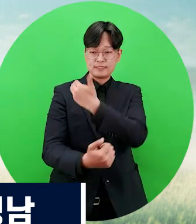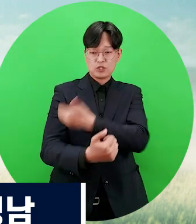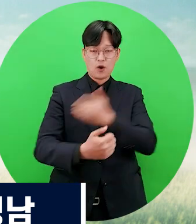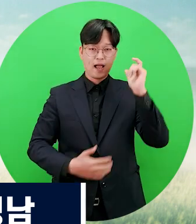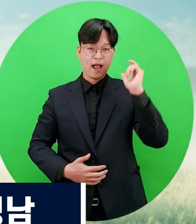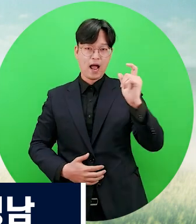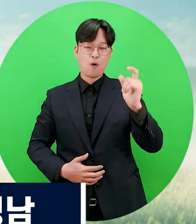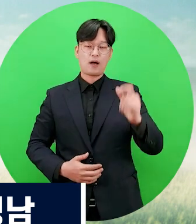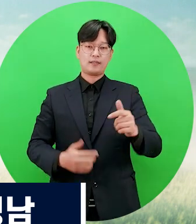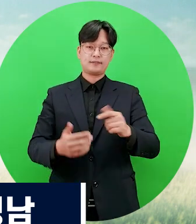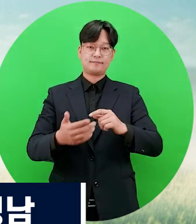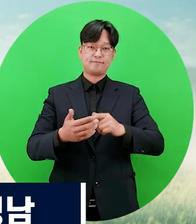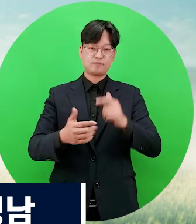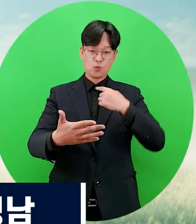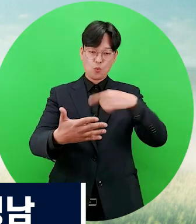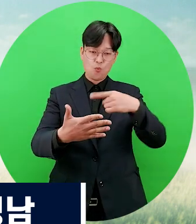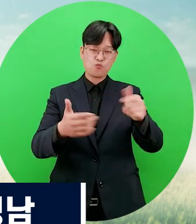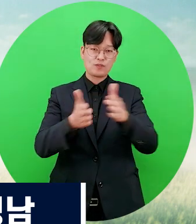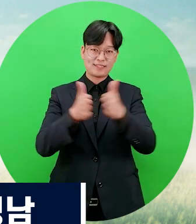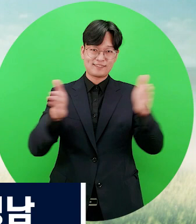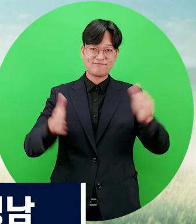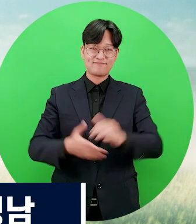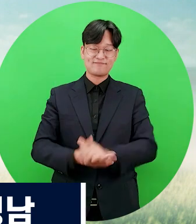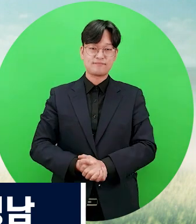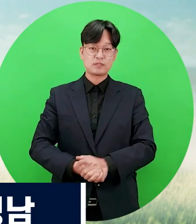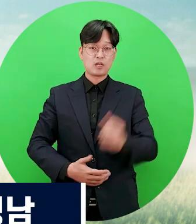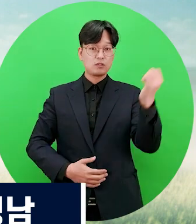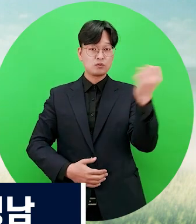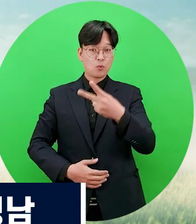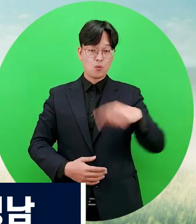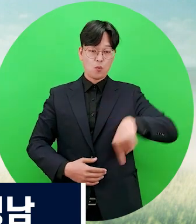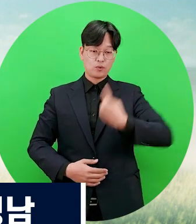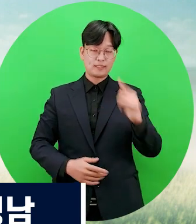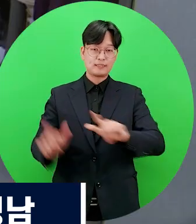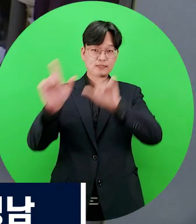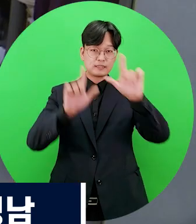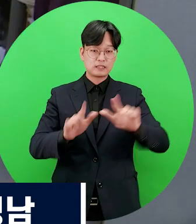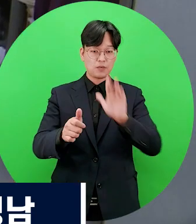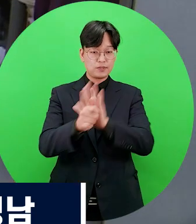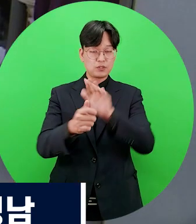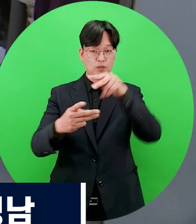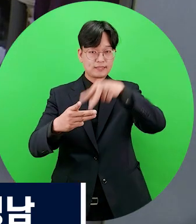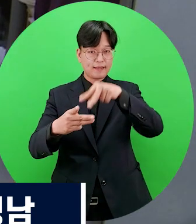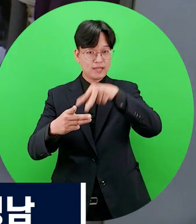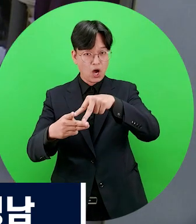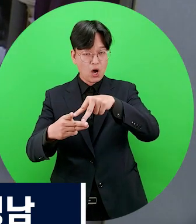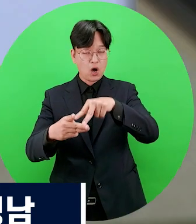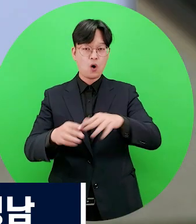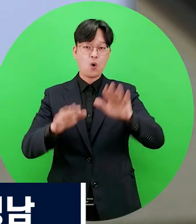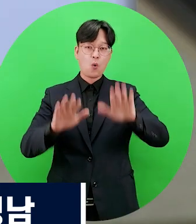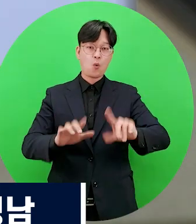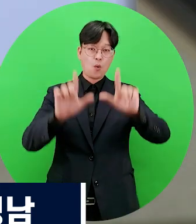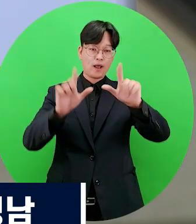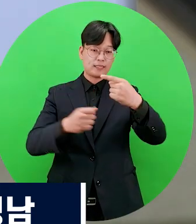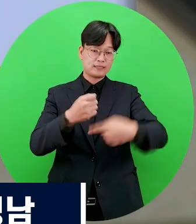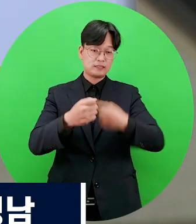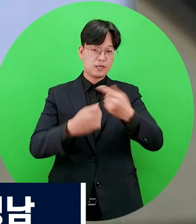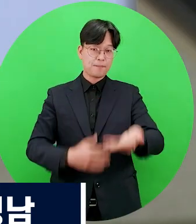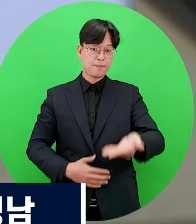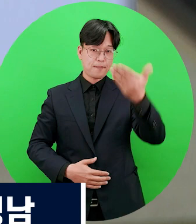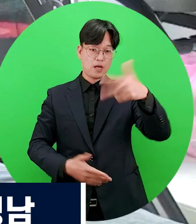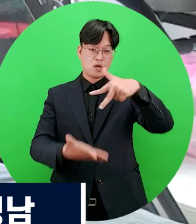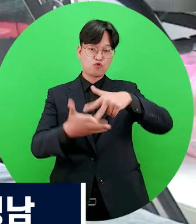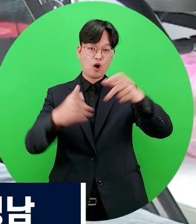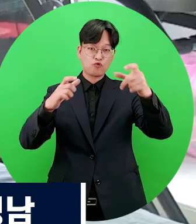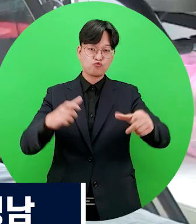강화할 계획입니다. 또한 1인 가구 지원센터를 올해 상반기 중원구 하대원동에